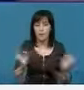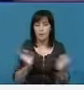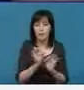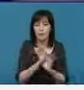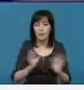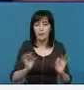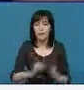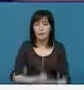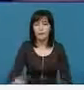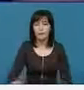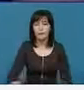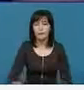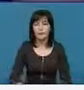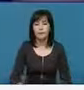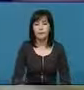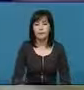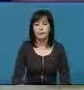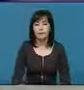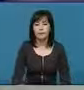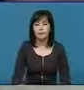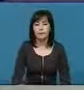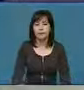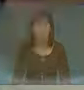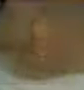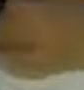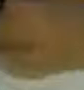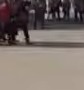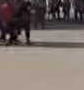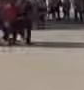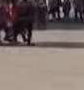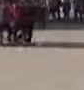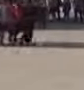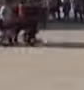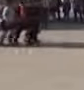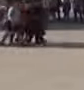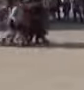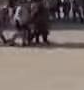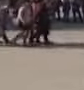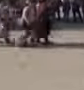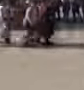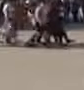әндер шырқады. Мақтарал ауданынан Нұрлан Әлімбаев, Бауыржан Найманов, Олжас Байтуов, оңтүстік ақпарат.